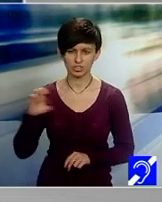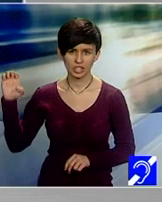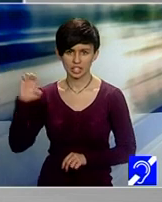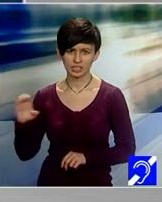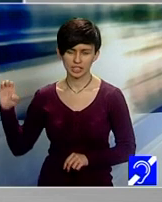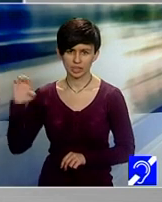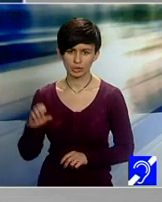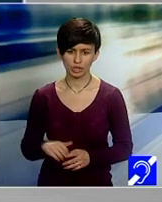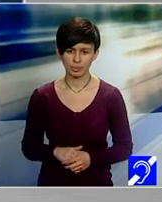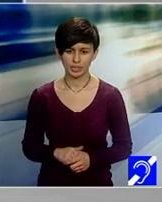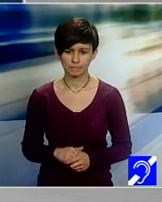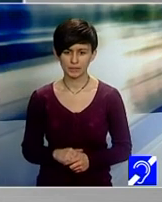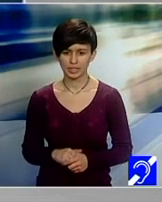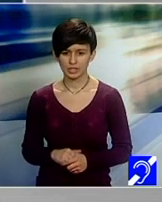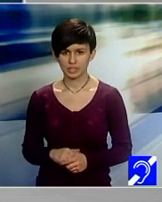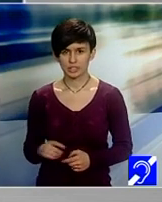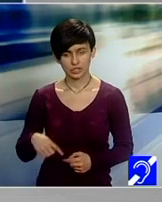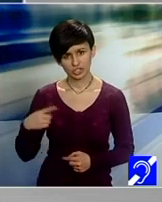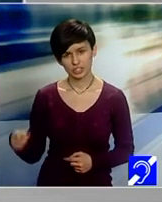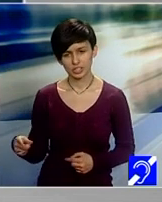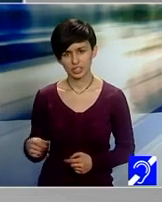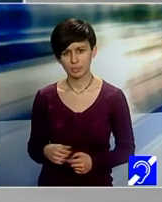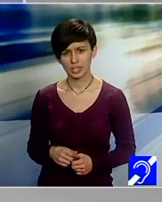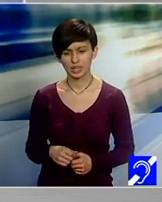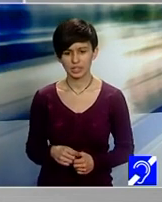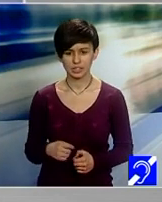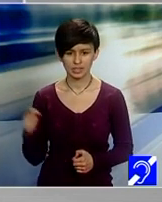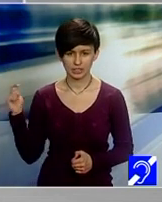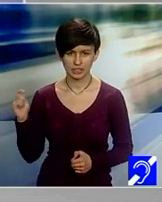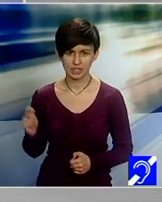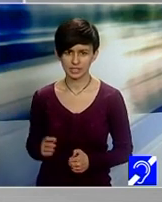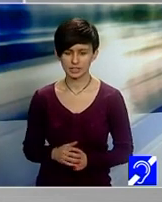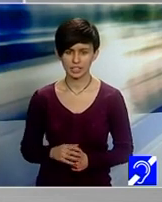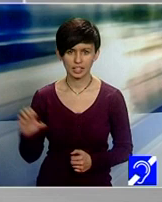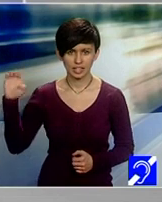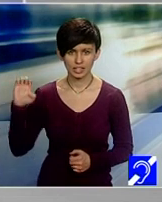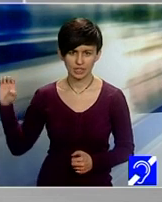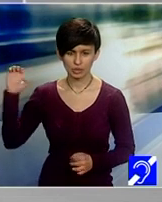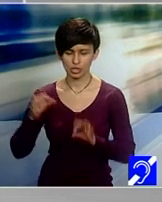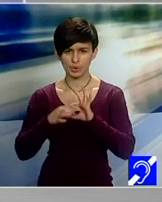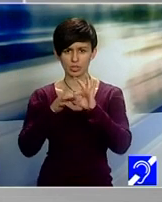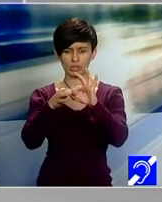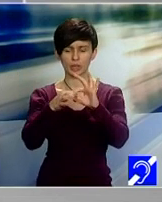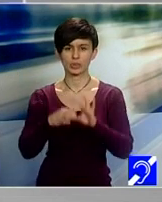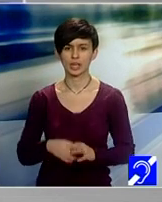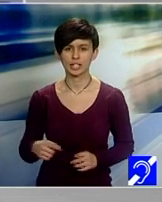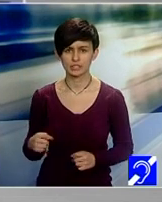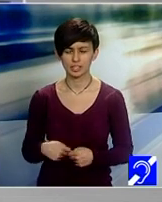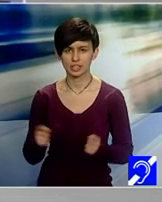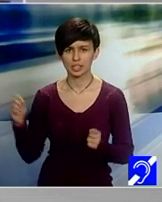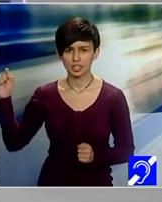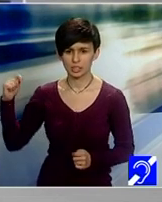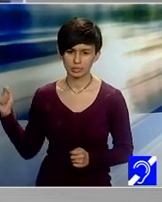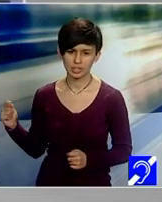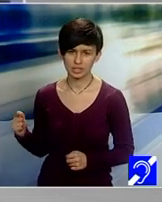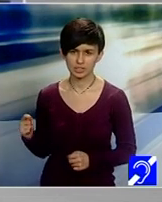nu numai, și de pe alte continente. Da, în Europa, cum funcționează? În Europa colaborarea se extinde absolut în toate țările din Uniunea Europeană,